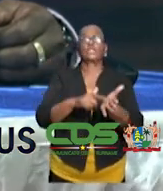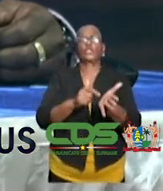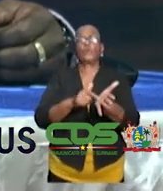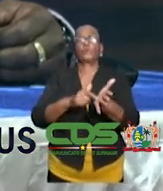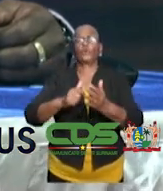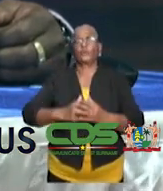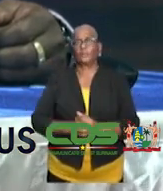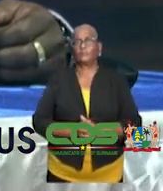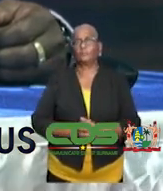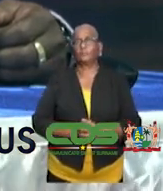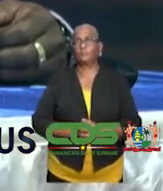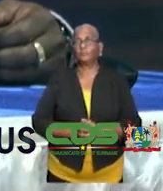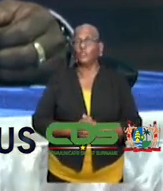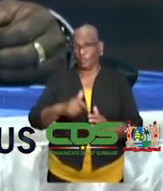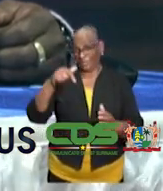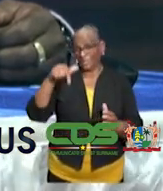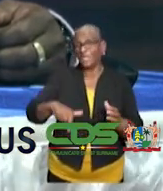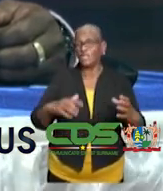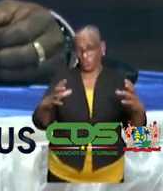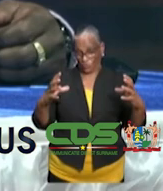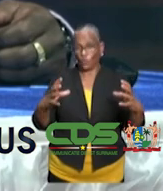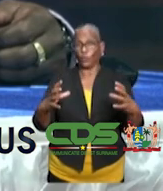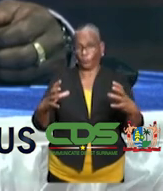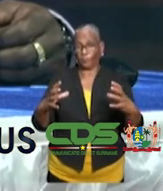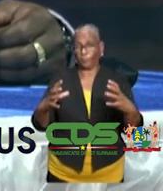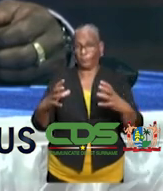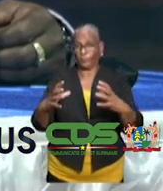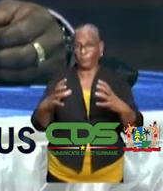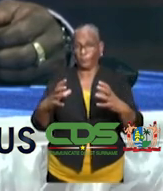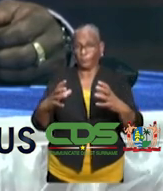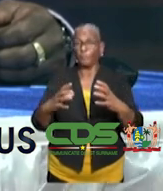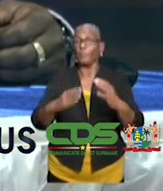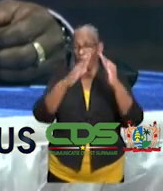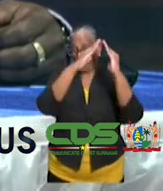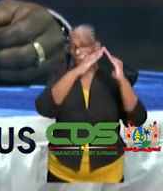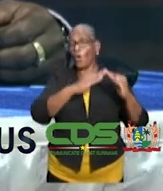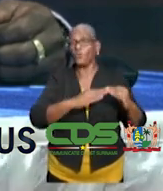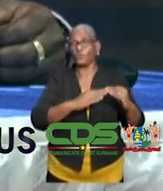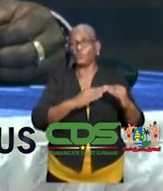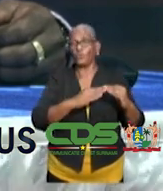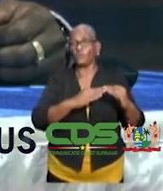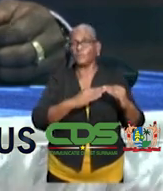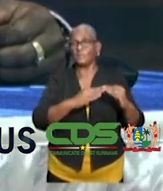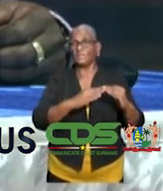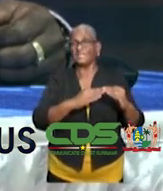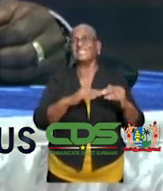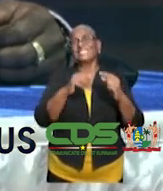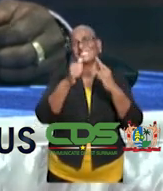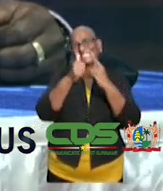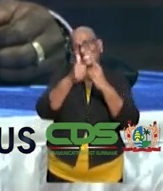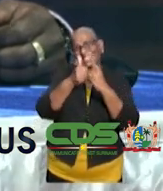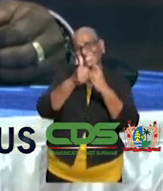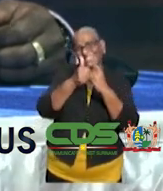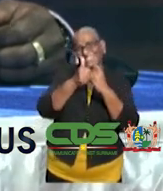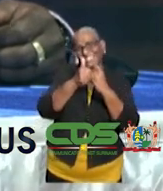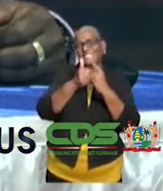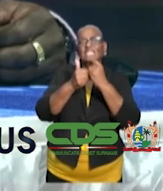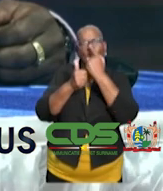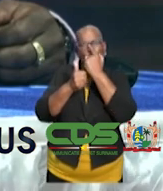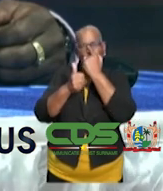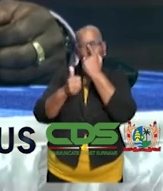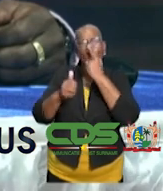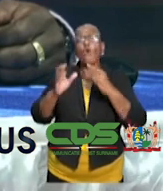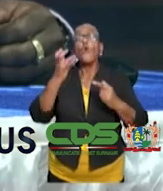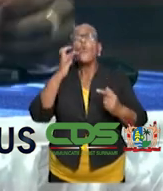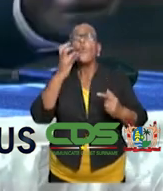Tot deze categorieën behoren de huishoudens die 16 kubieke meter of